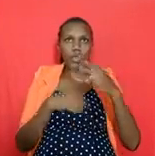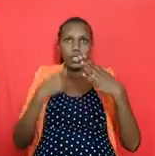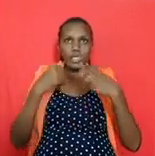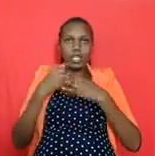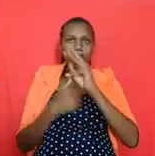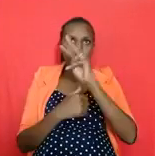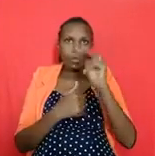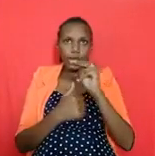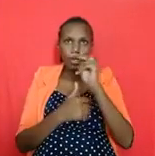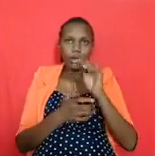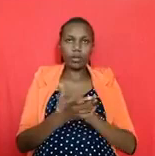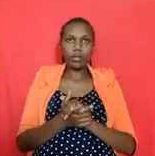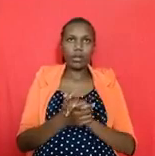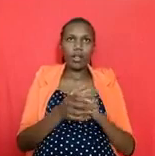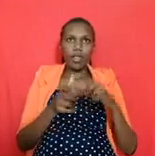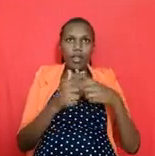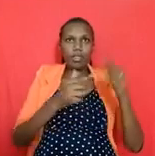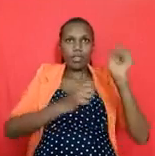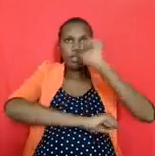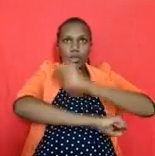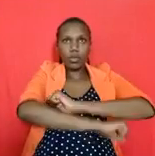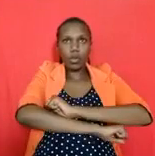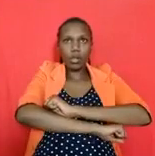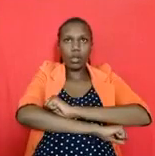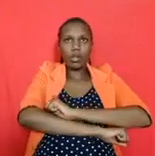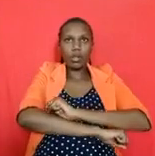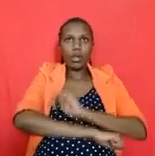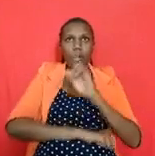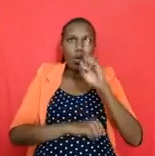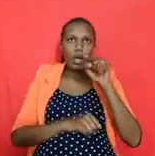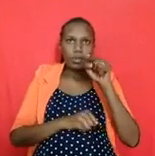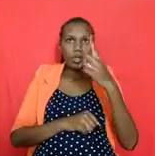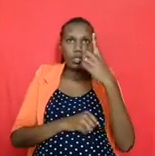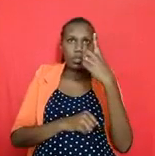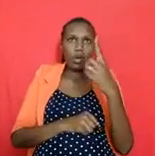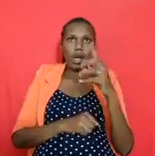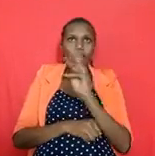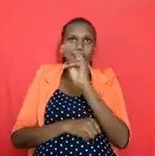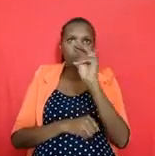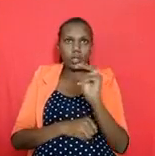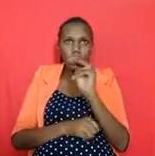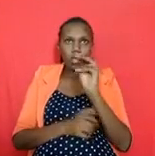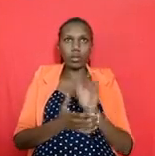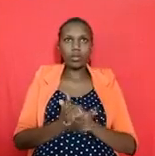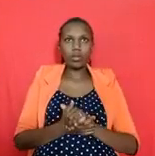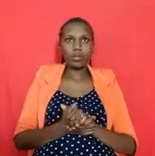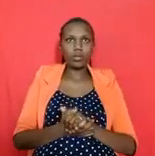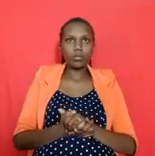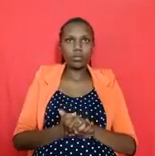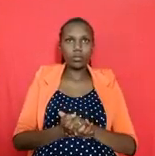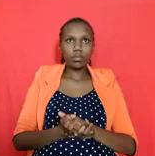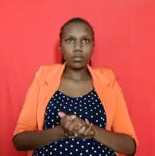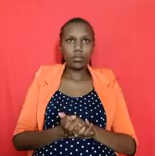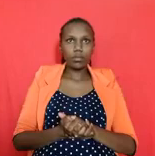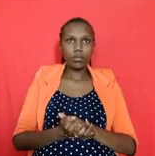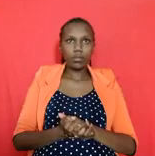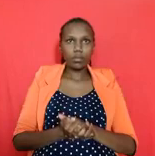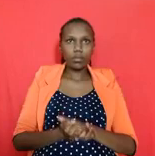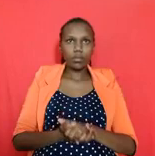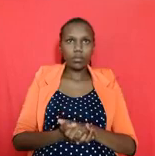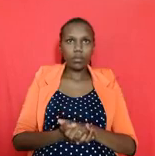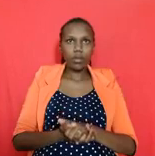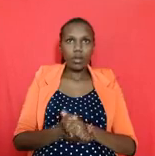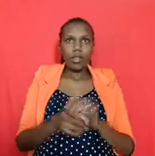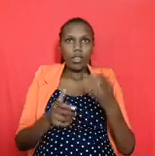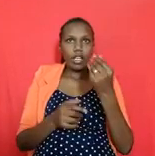900 St James Academy ni ramuheire milioni 1 na ngiri 121